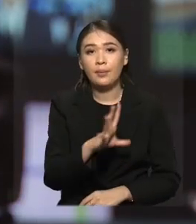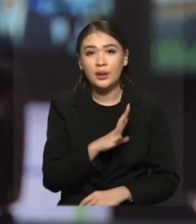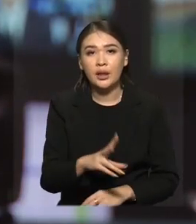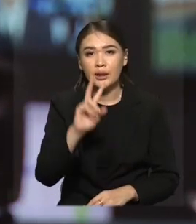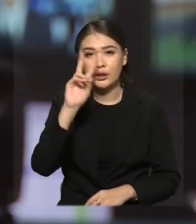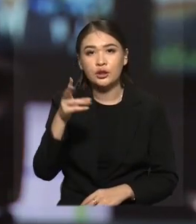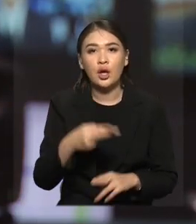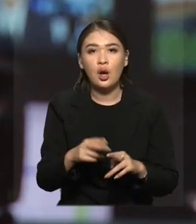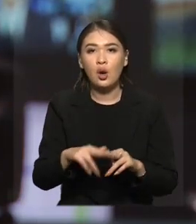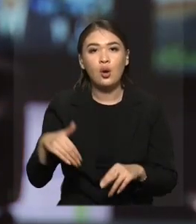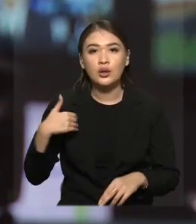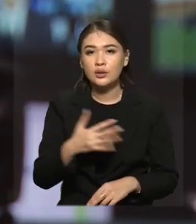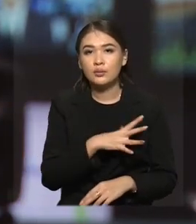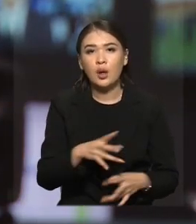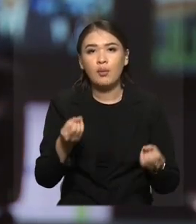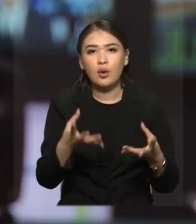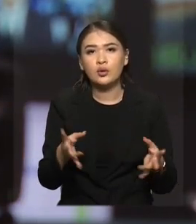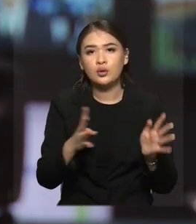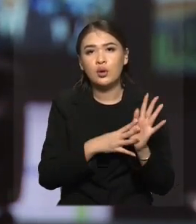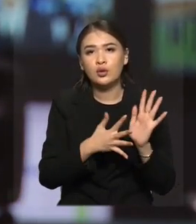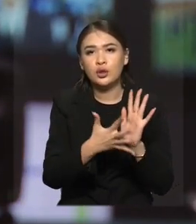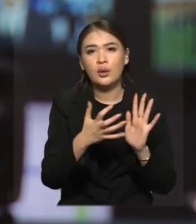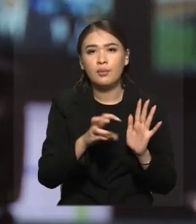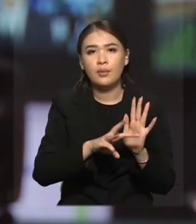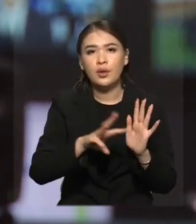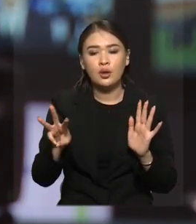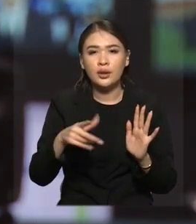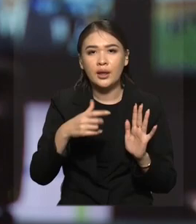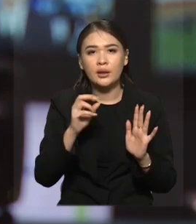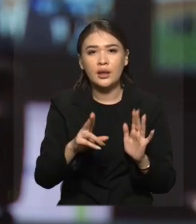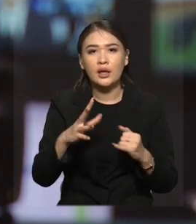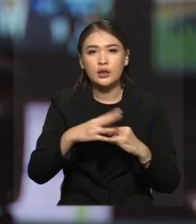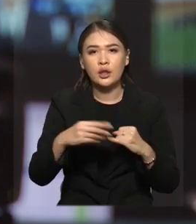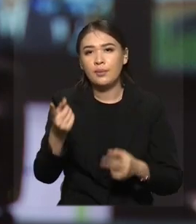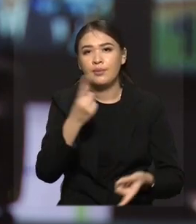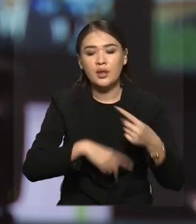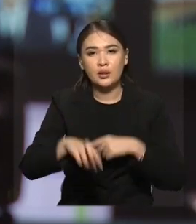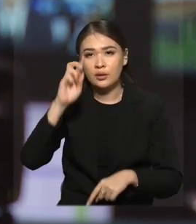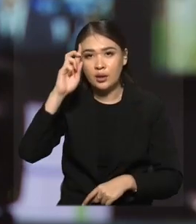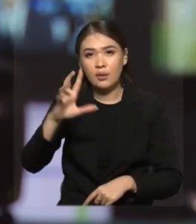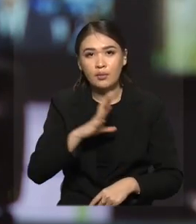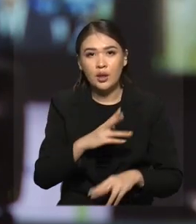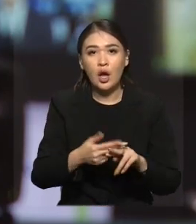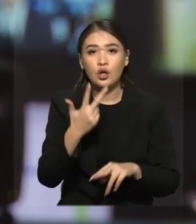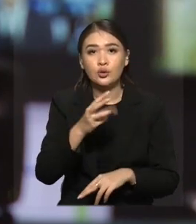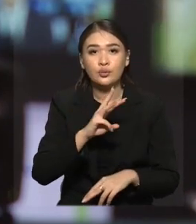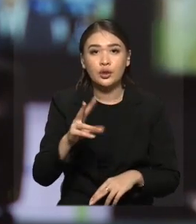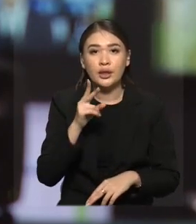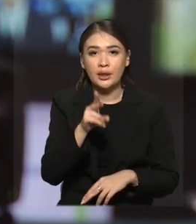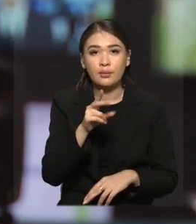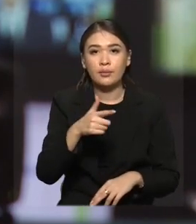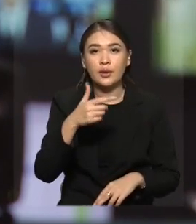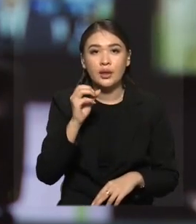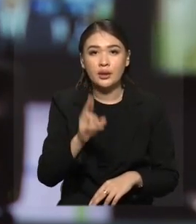2 жылда қолданылмай құр жатқан 9,5 миллион гектар жер мемлекет меншігіне қайтарылды. Ал 3 миллион 2000 гектарды